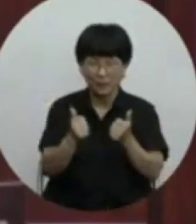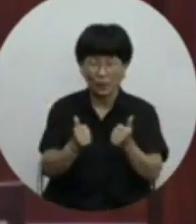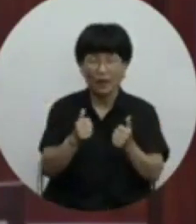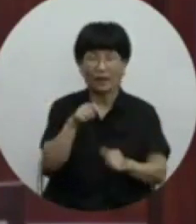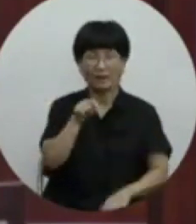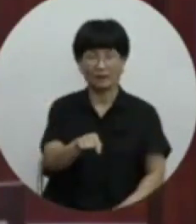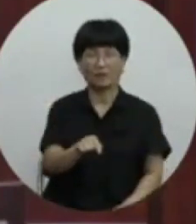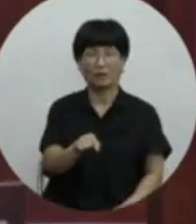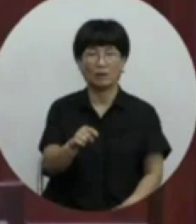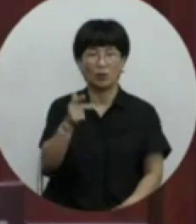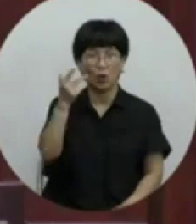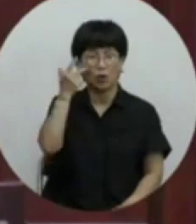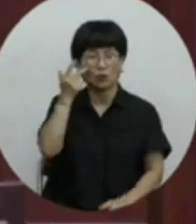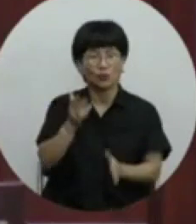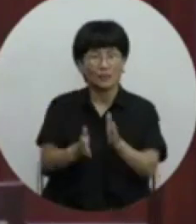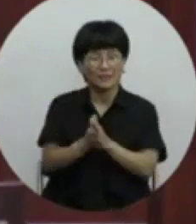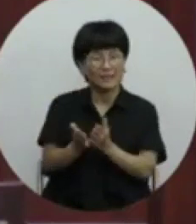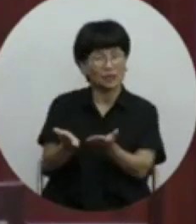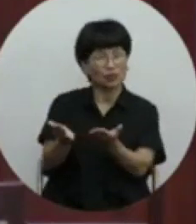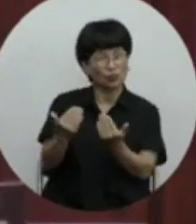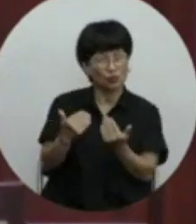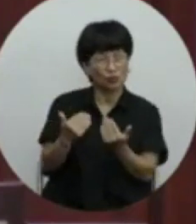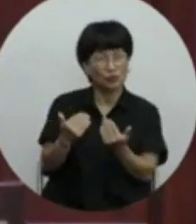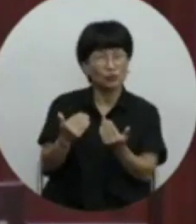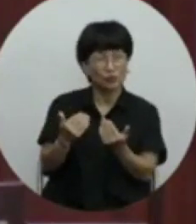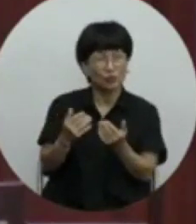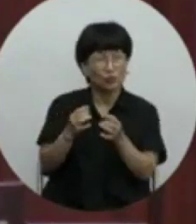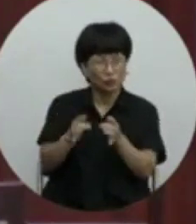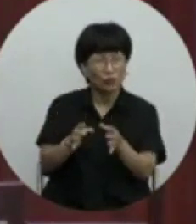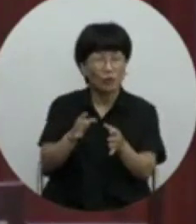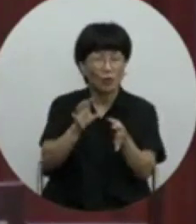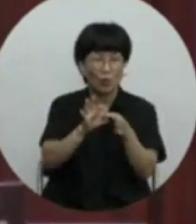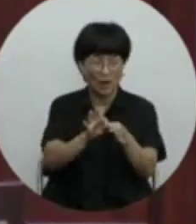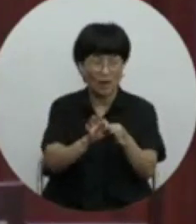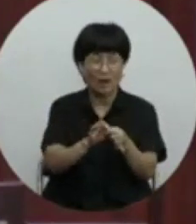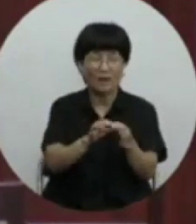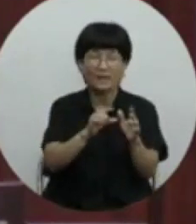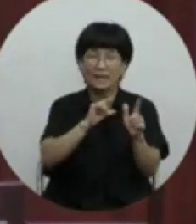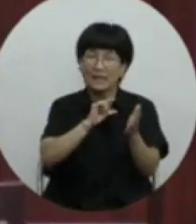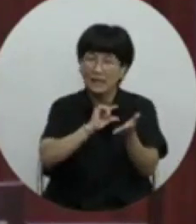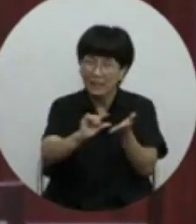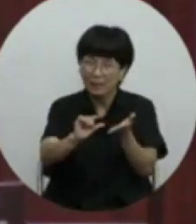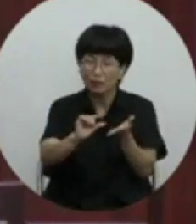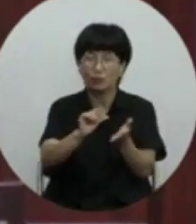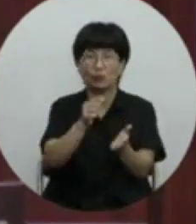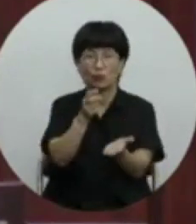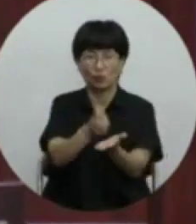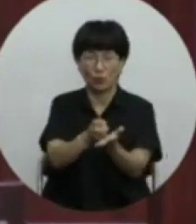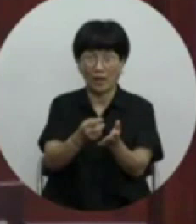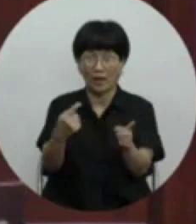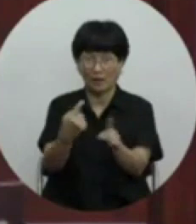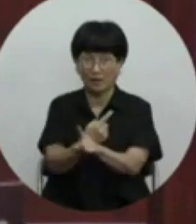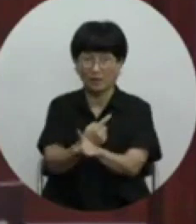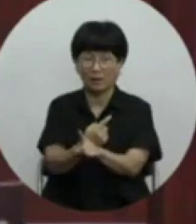여주시 투자유치 촉진 등에 관한 조례 일부 개정 조례안 등 27건이 조례한,